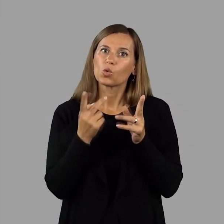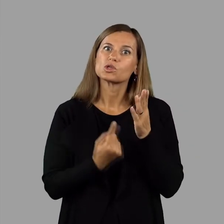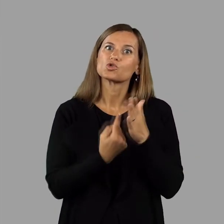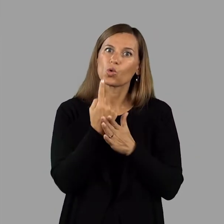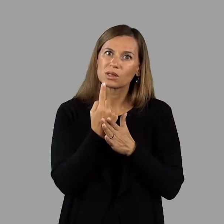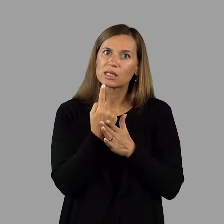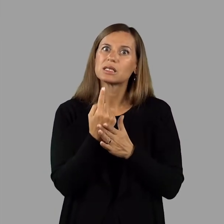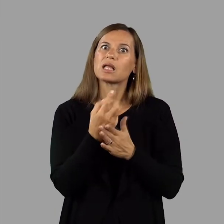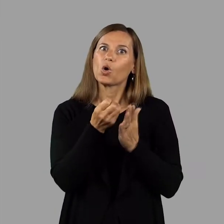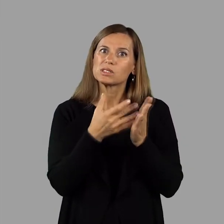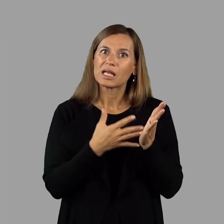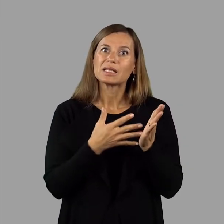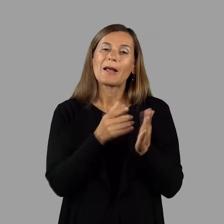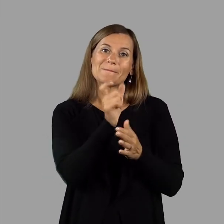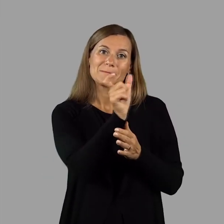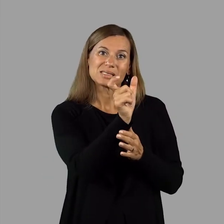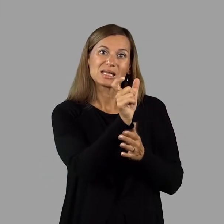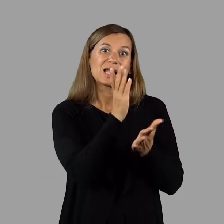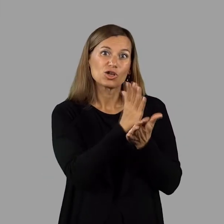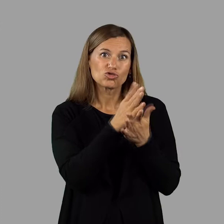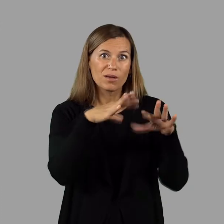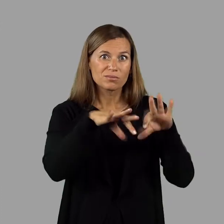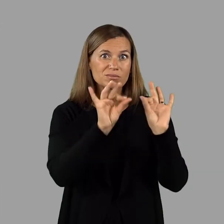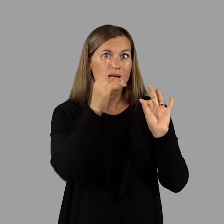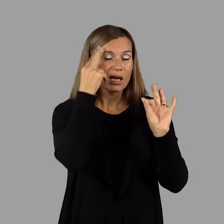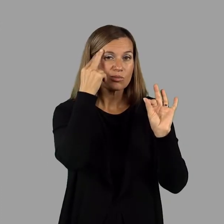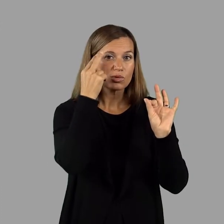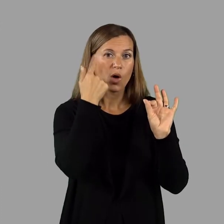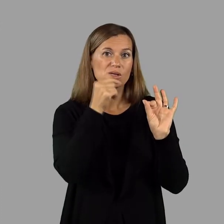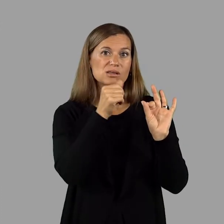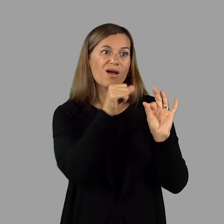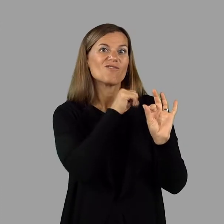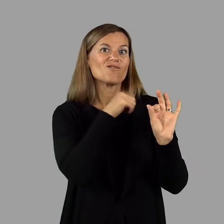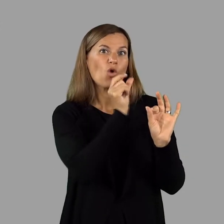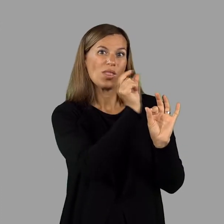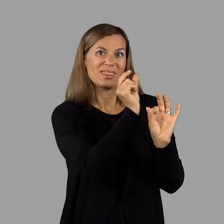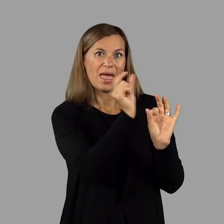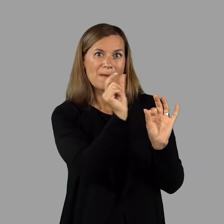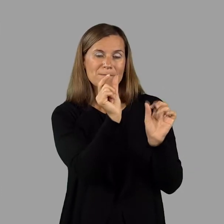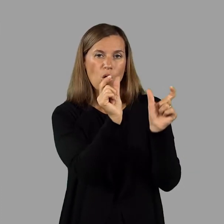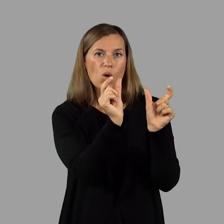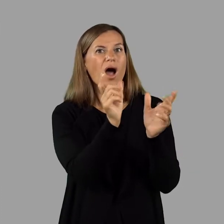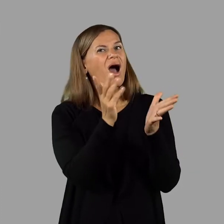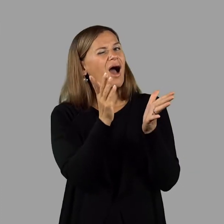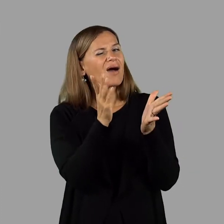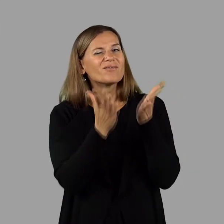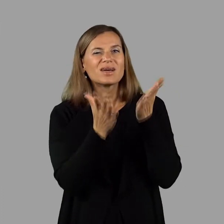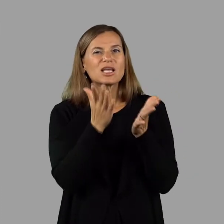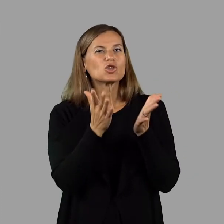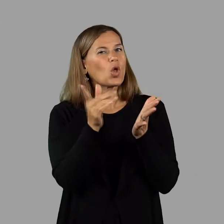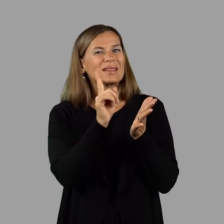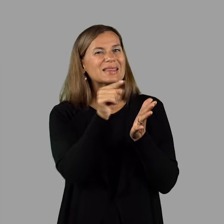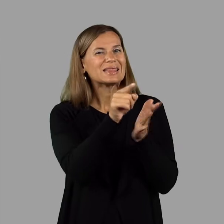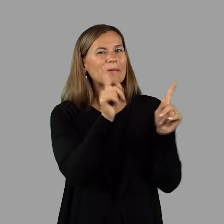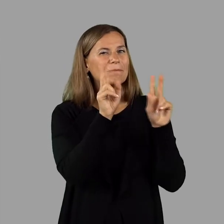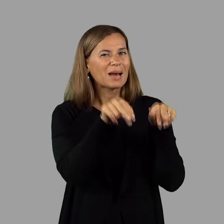da je bila morda beseda, ki jo je že razpoznal zgolj iz fonemov, najverjetneje neka druga